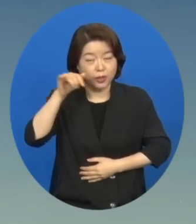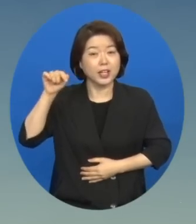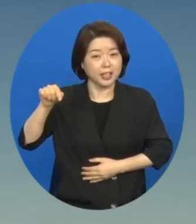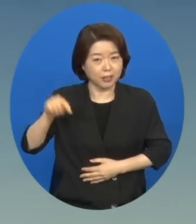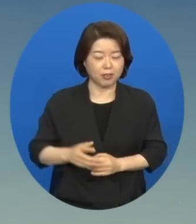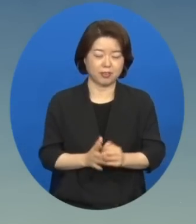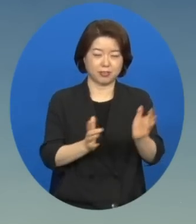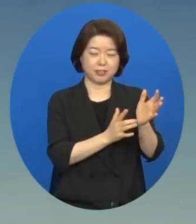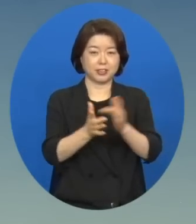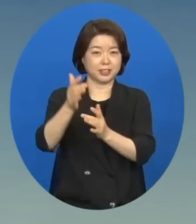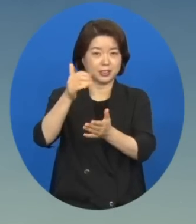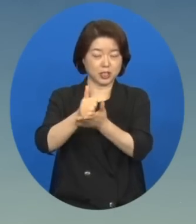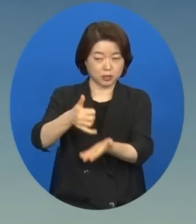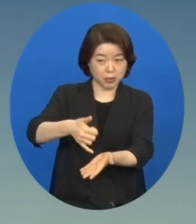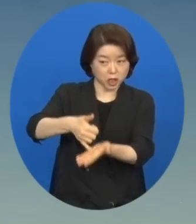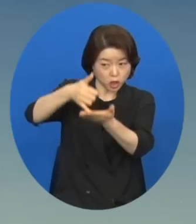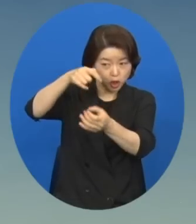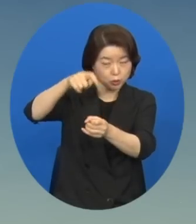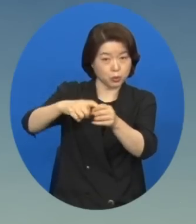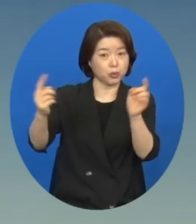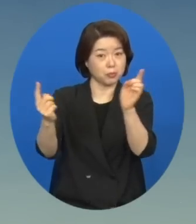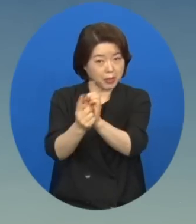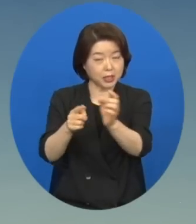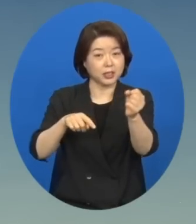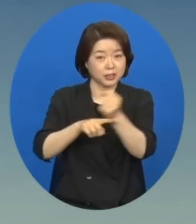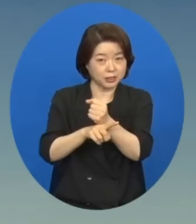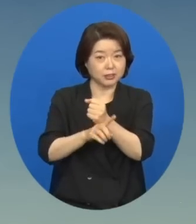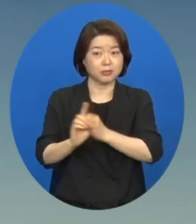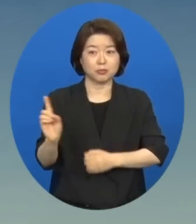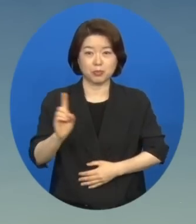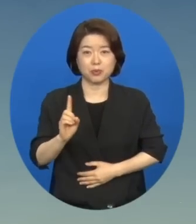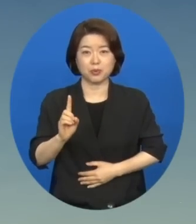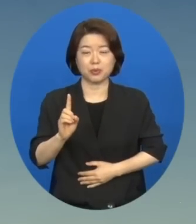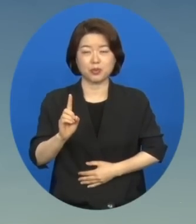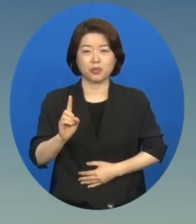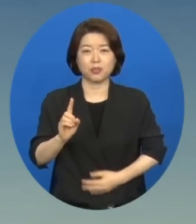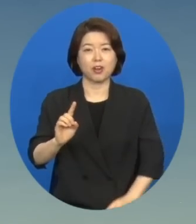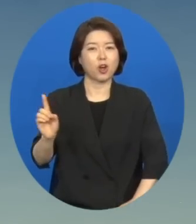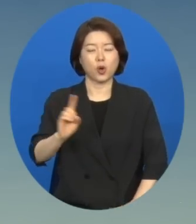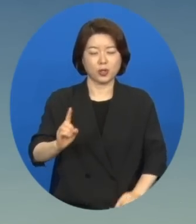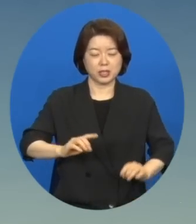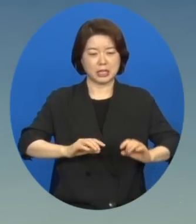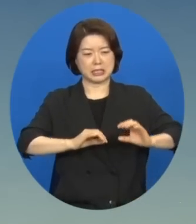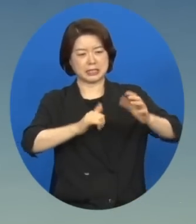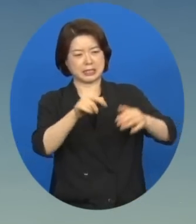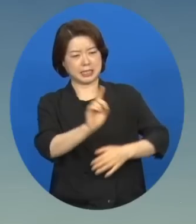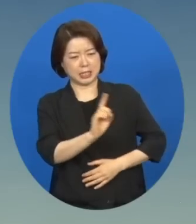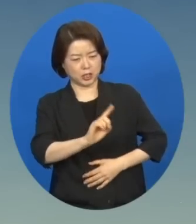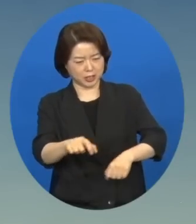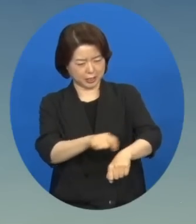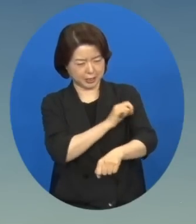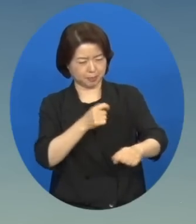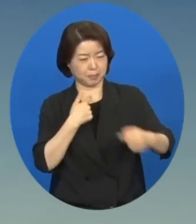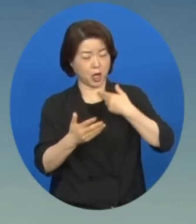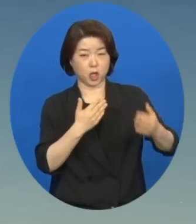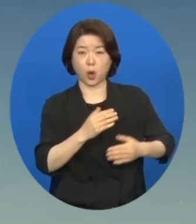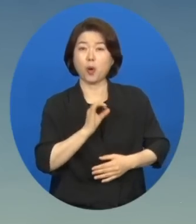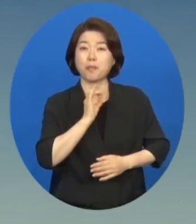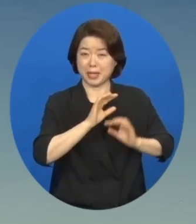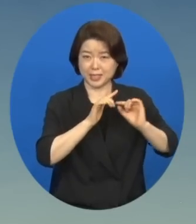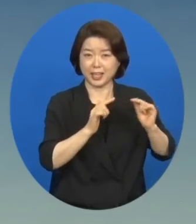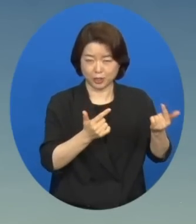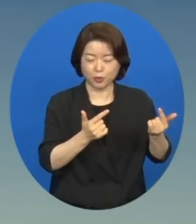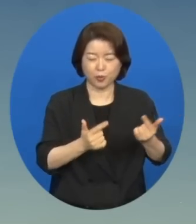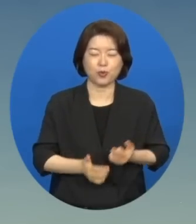예수님을 인격적으로 만났다고 하는 말의 의미는 어떤 세상 없는 특별한 경험을 했느냐라는 질문이